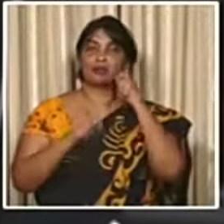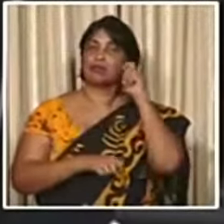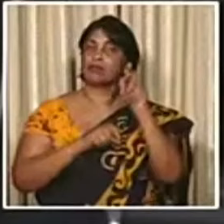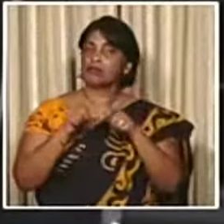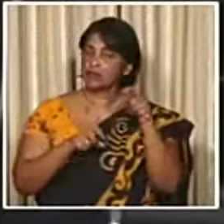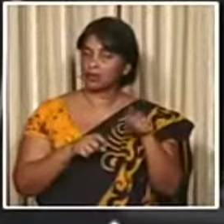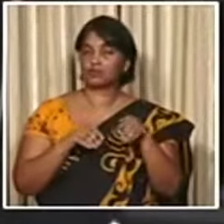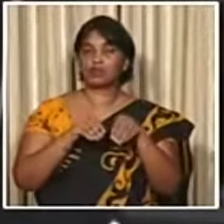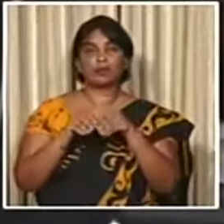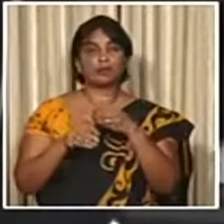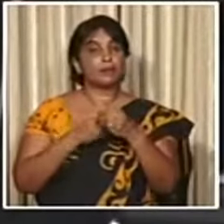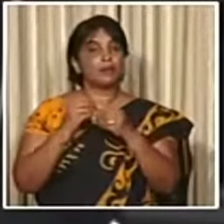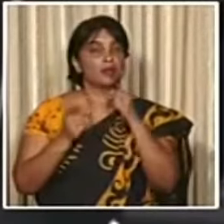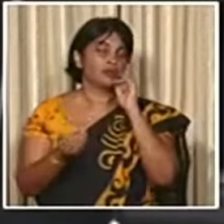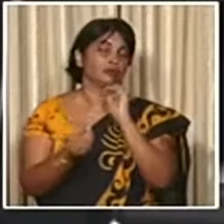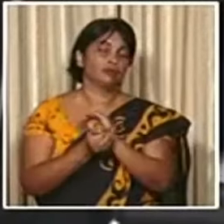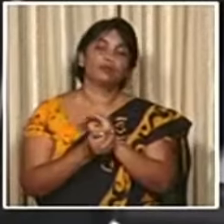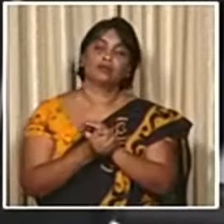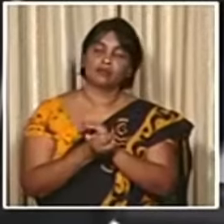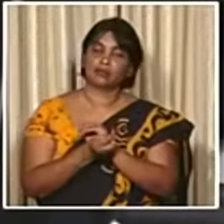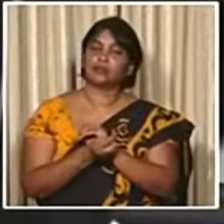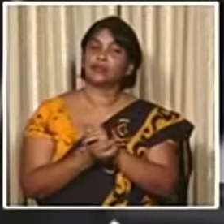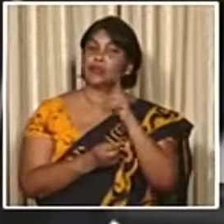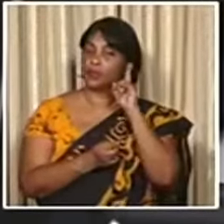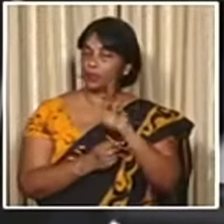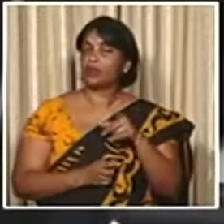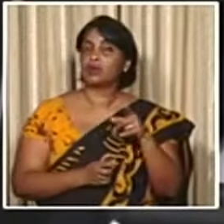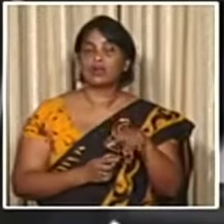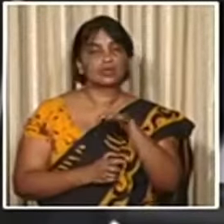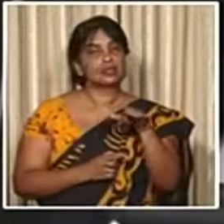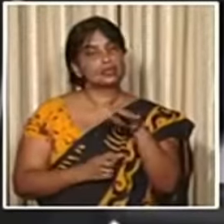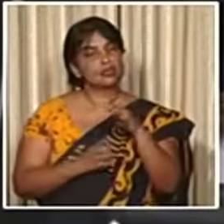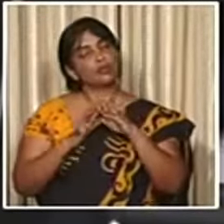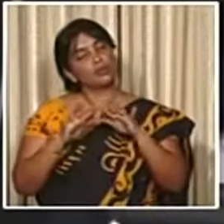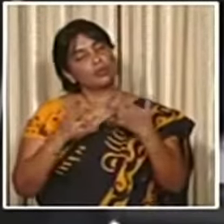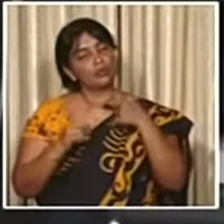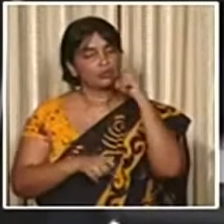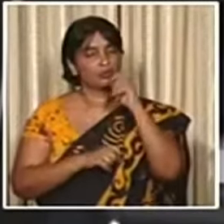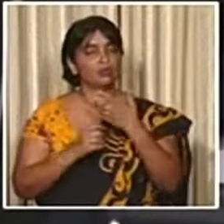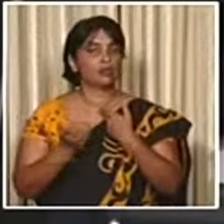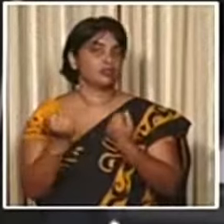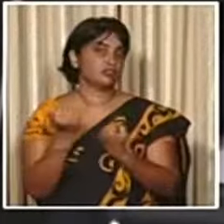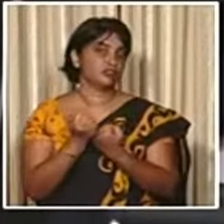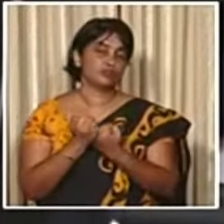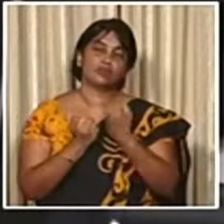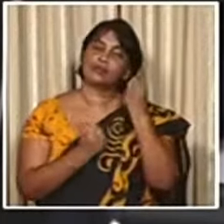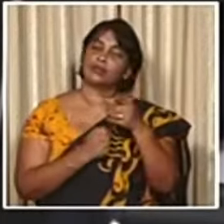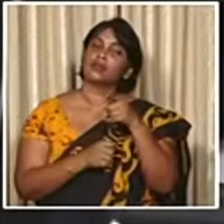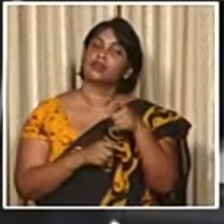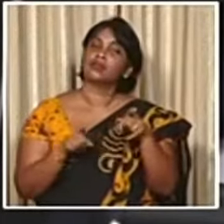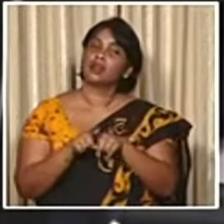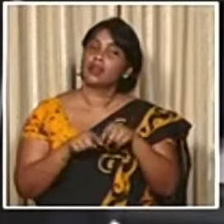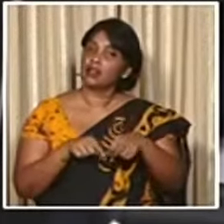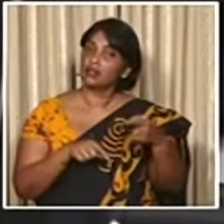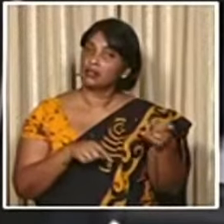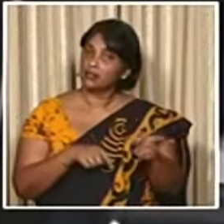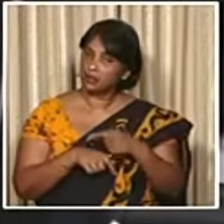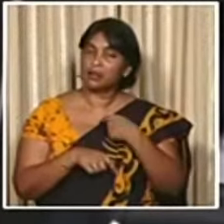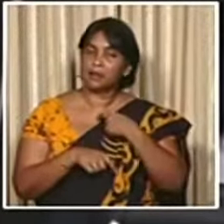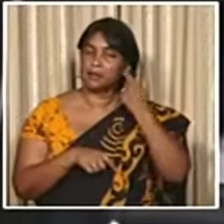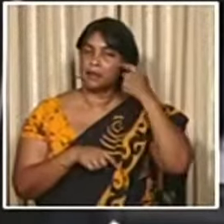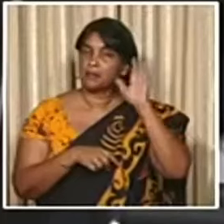කර්මාන්තකරුවන් කෘෂි ව්‍යාපාරිකයන් ආරක්ෂා කරන්න ඕන. ඉතින් සඳහා සමාජයේ සෑම කෙනෙකුගේම දායකත්වය ලබා දෙන්න ඕන. ඉතින් අද දිනේදී